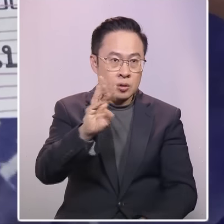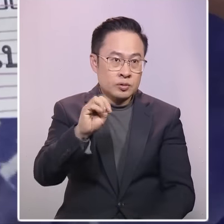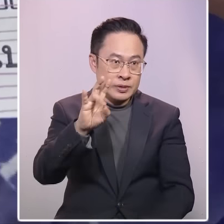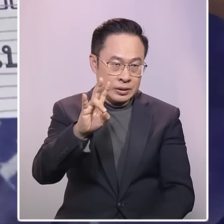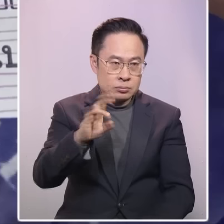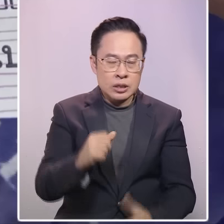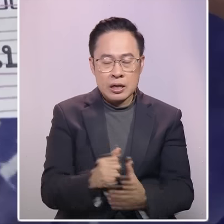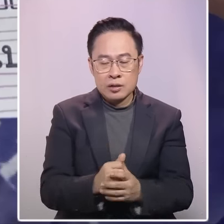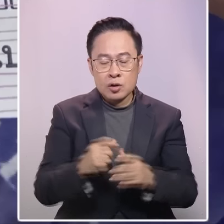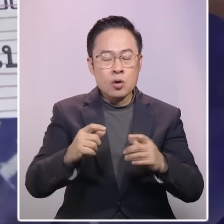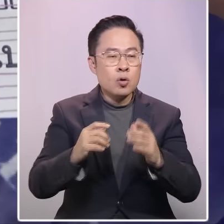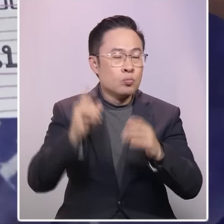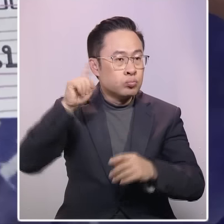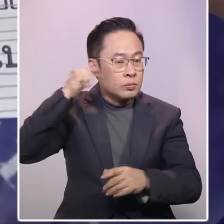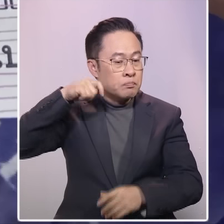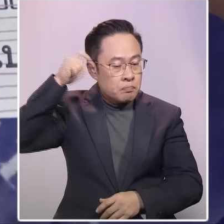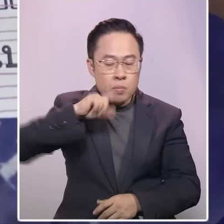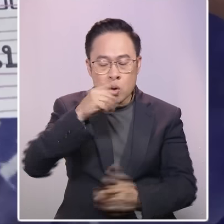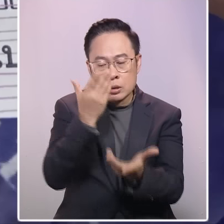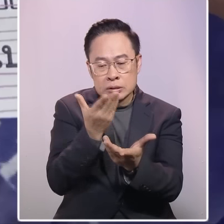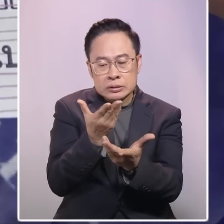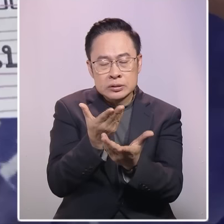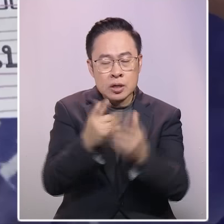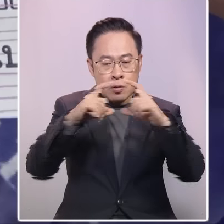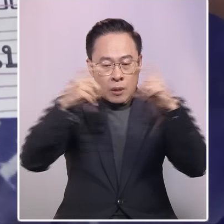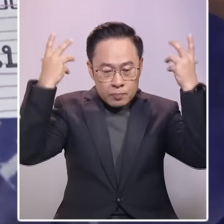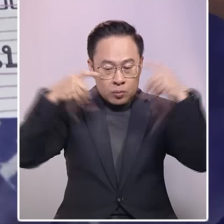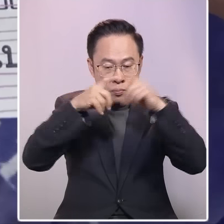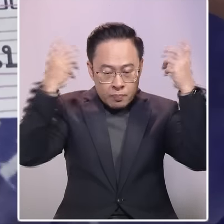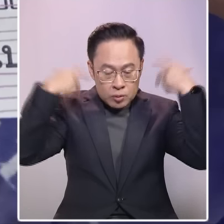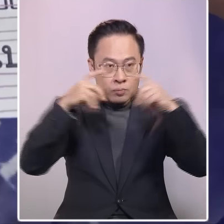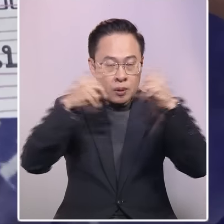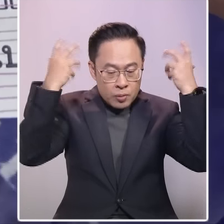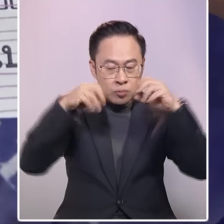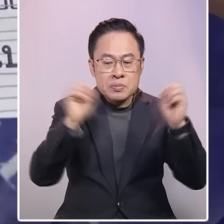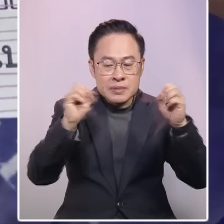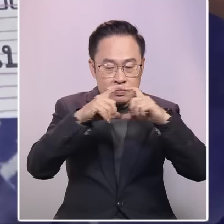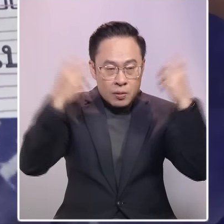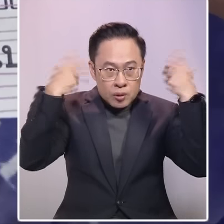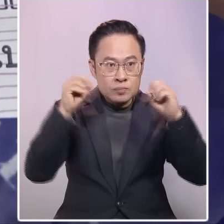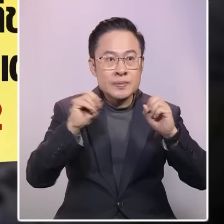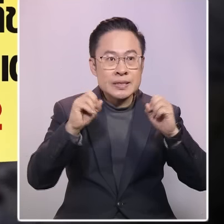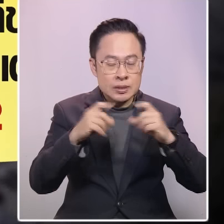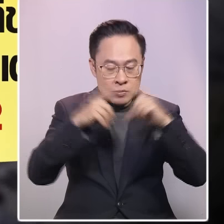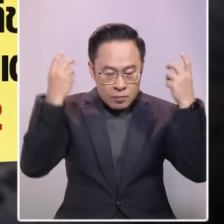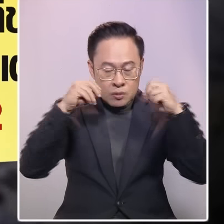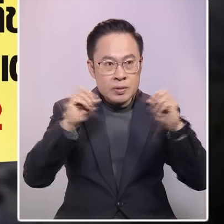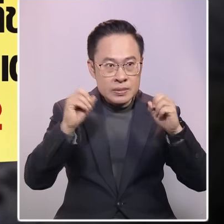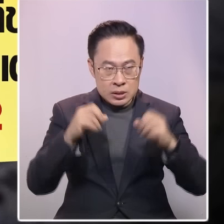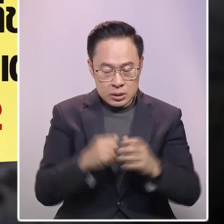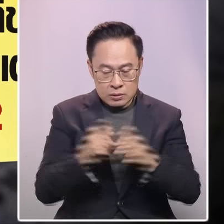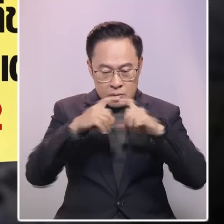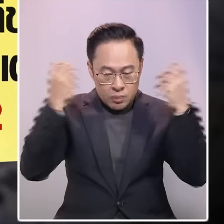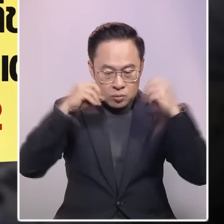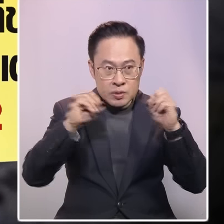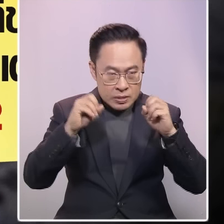ค่ะแล้วผู้ชายผู้ก่อเหตุก็เลยอ้างว่ามีโพยตรวจนะนี่เหมือนทำเป็นขบวนการคือผู้ชายที่มาด้วยกันกับคุณยายบอกว่ามี